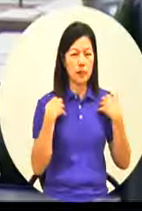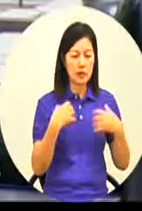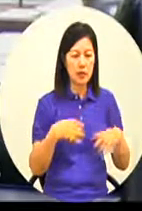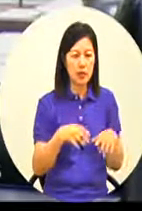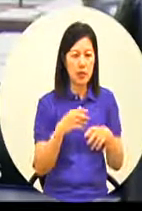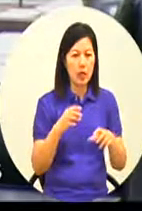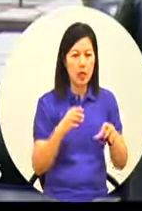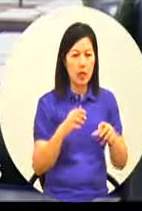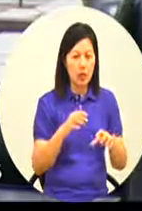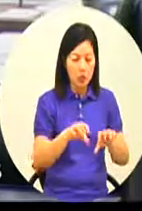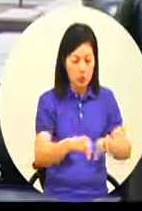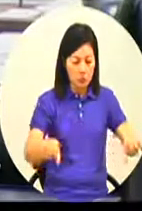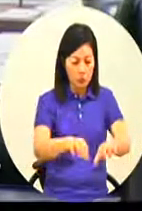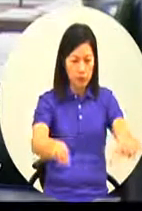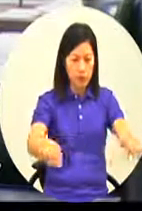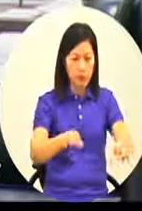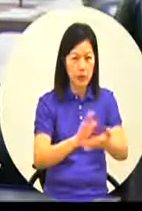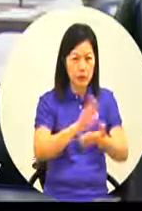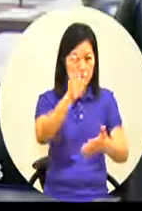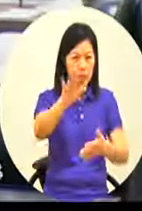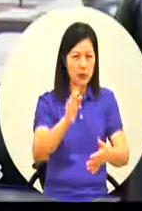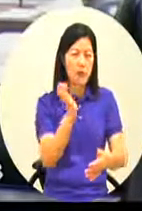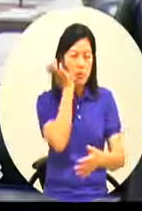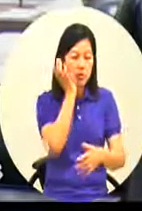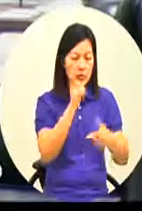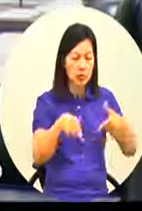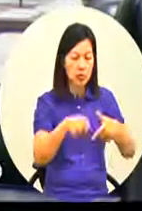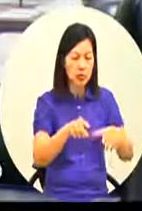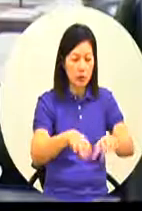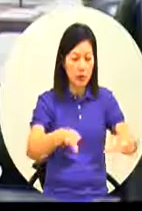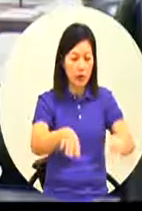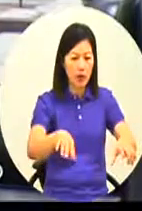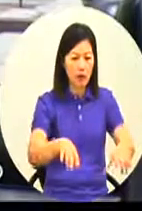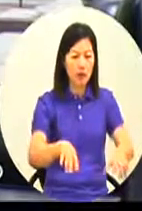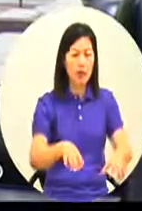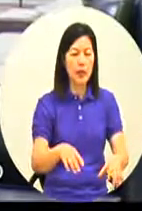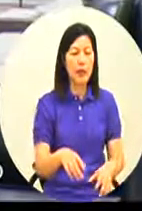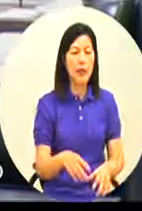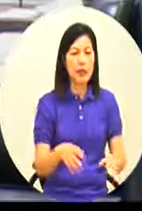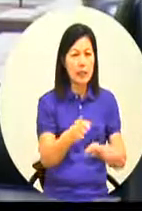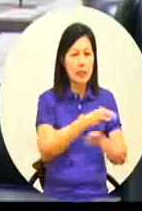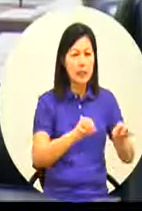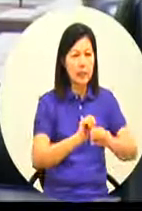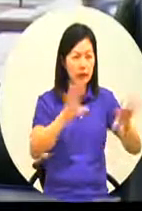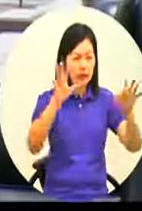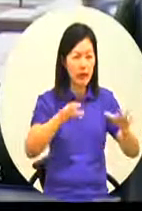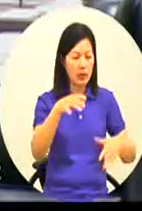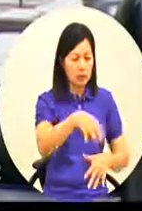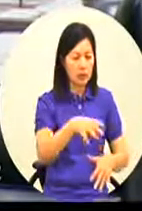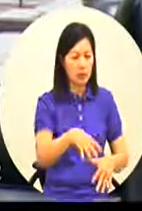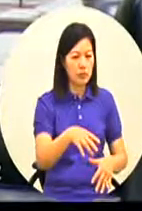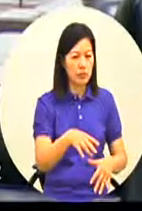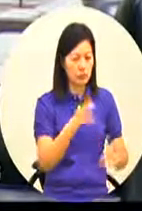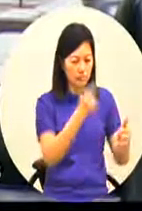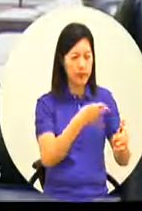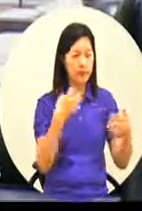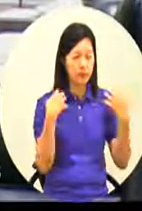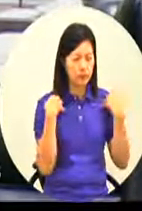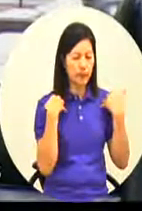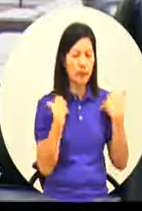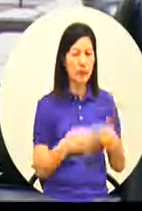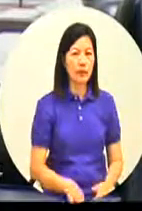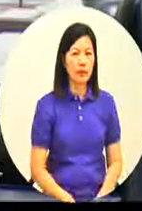分，一熬好，只要是石化管线由经发局来管，然后呢经发局的这个部分，他们经费